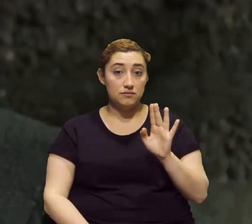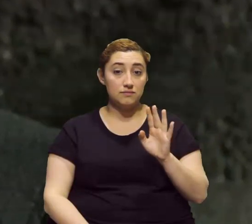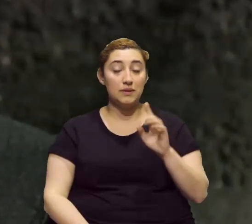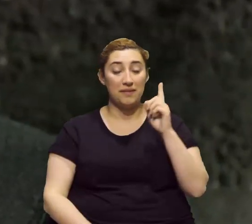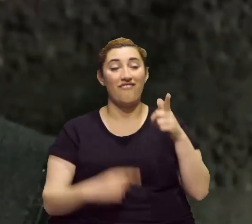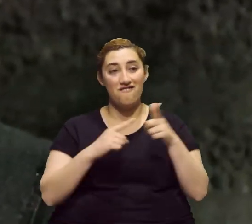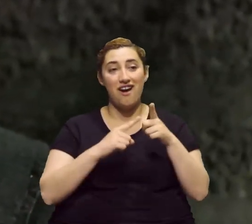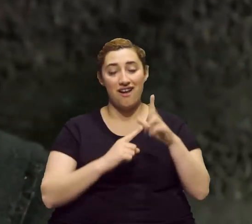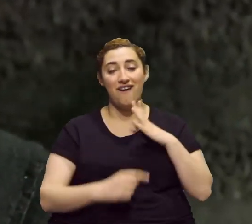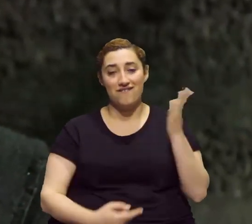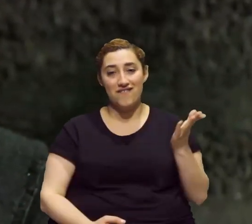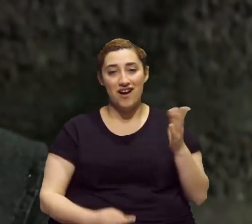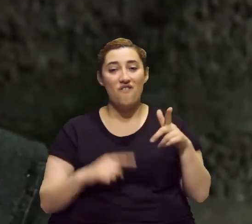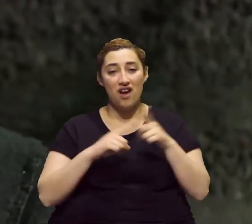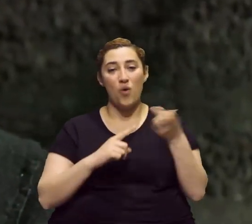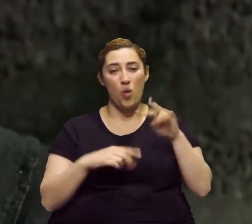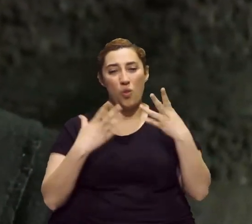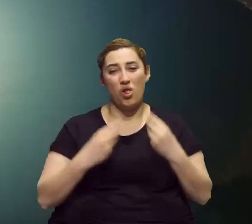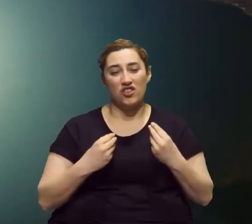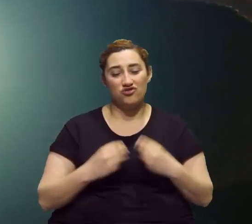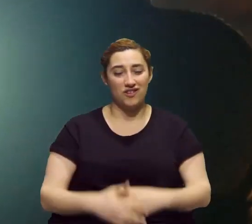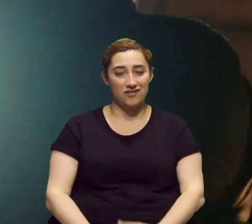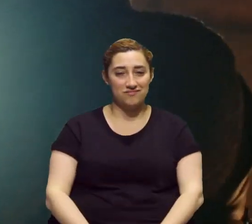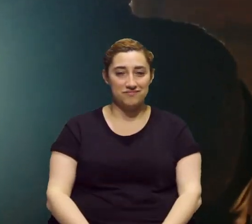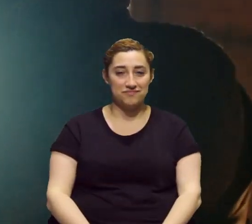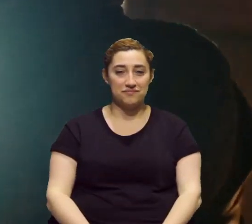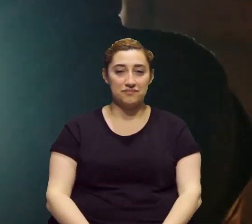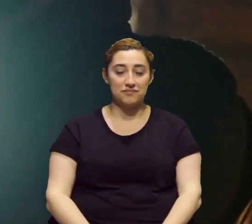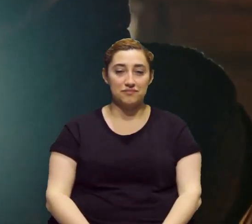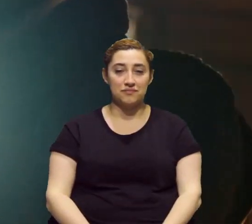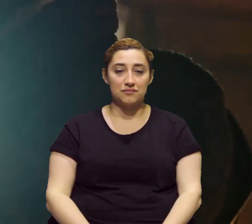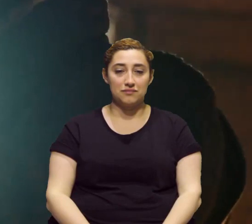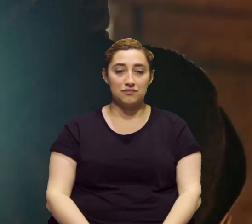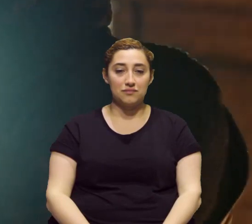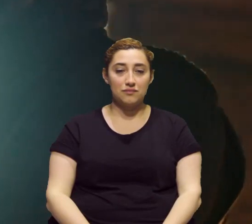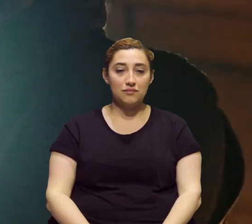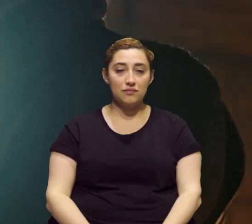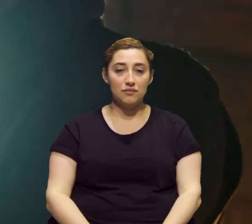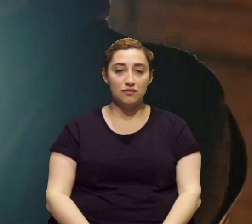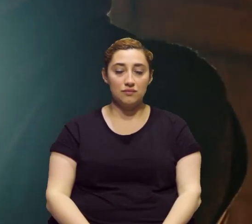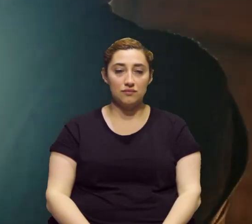Bir de Farah var. Farah dönecek. Mustafa filintasını geri çekti.